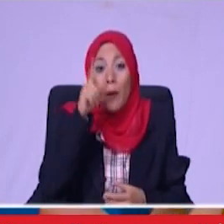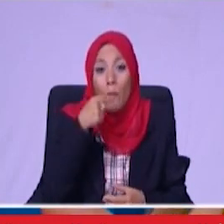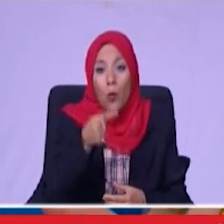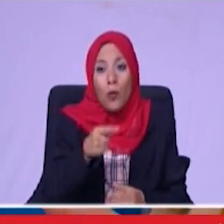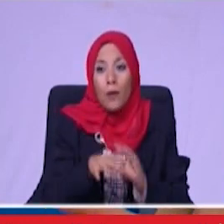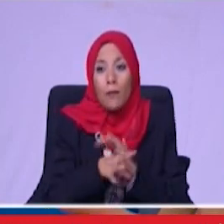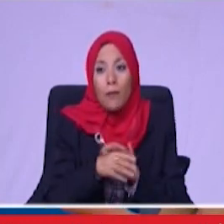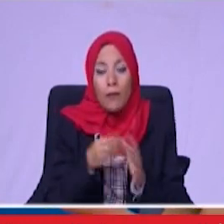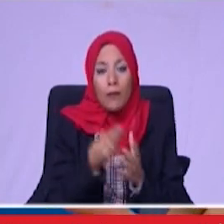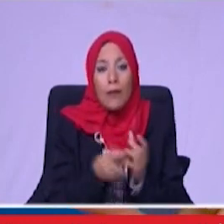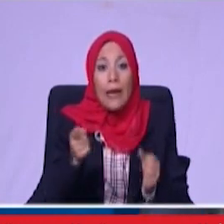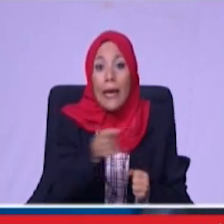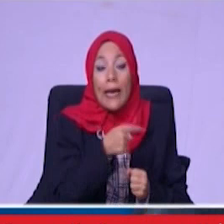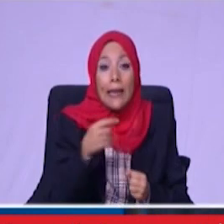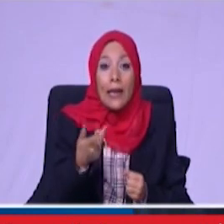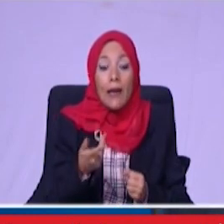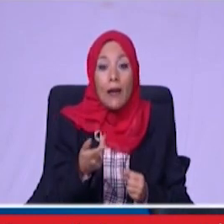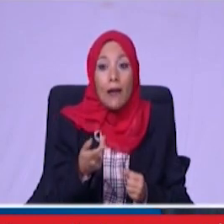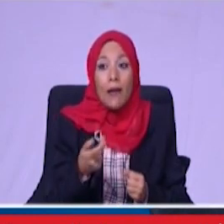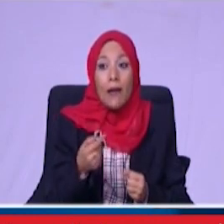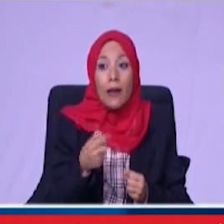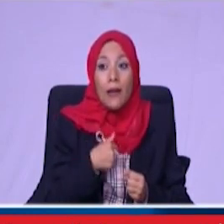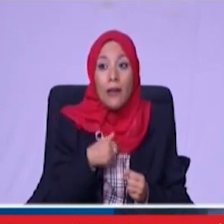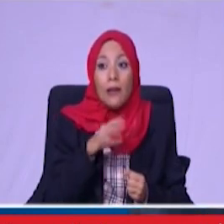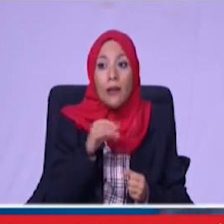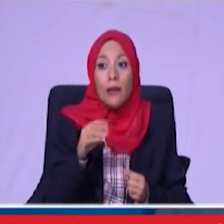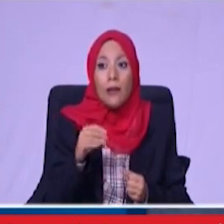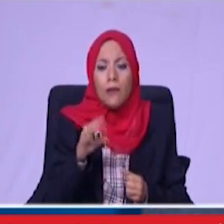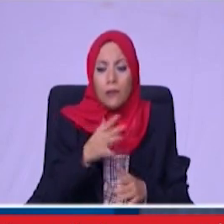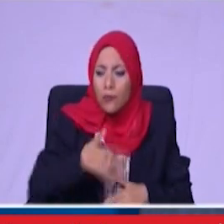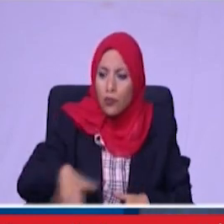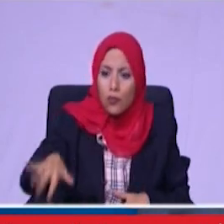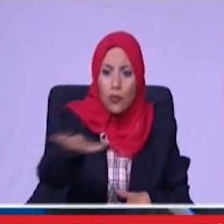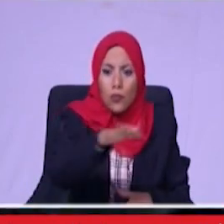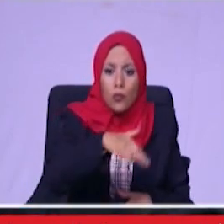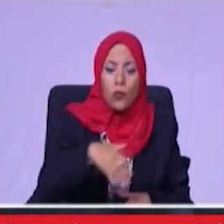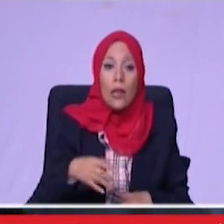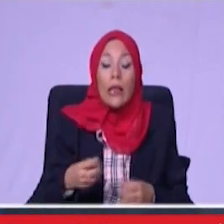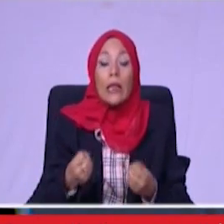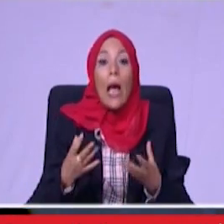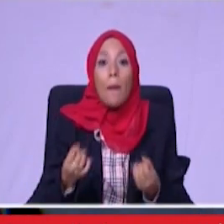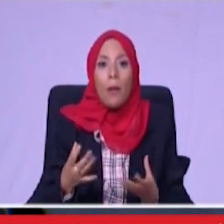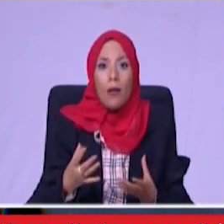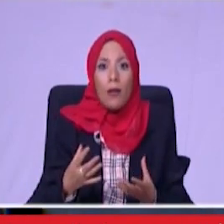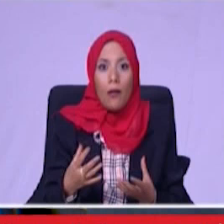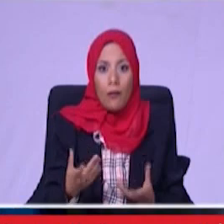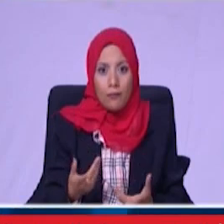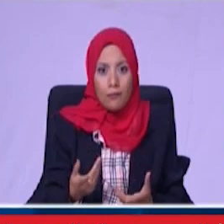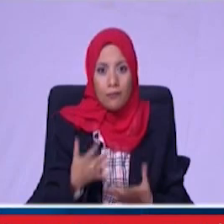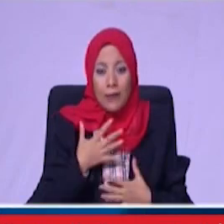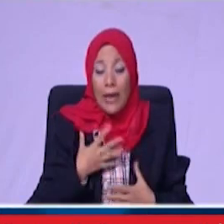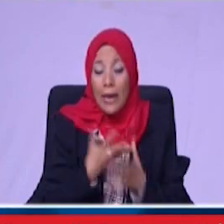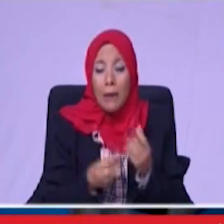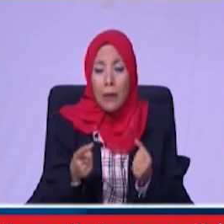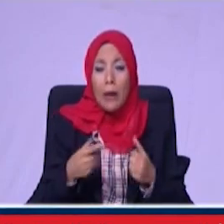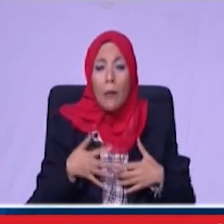كم كان يعدل ولدك عندك قال له يا رب كان يعدل عندي ملء الارض ذهبا ده الضنا الضنا غالي قوي قال